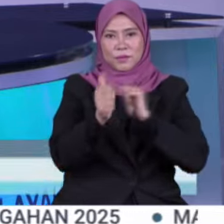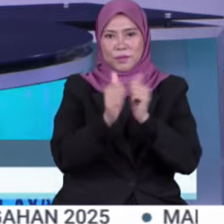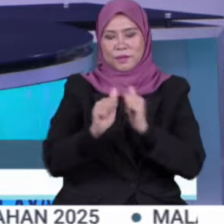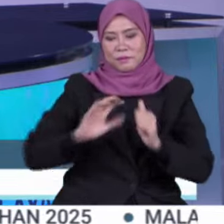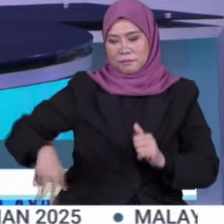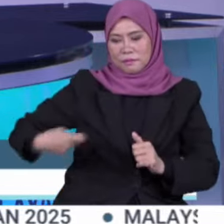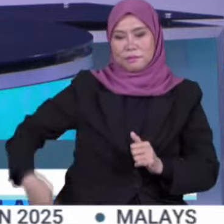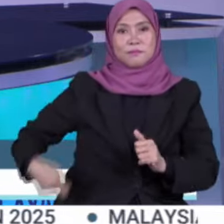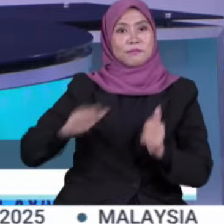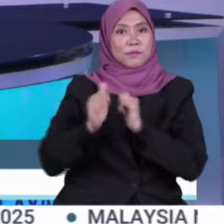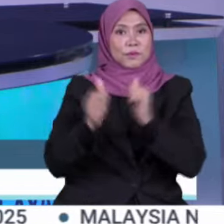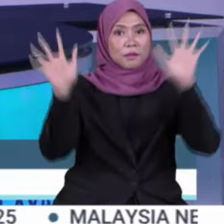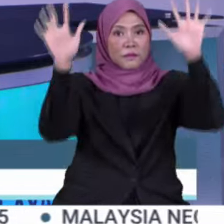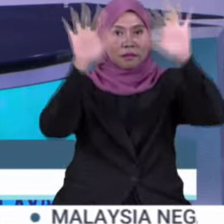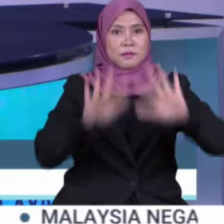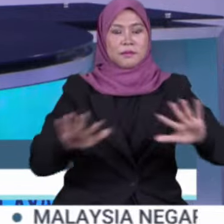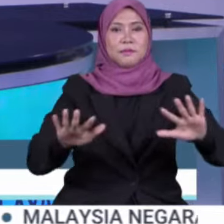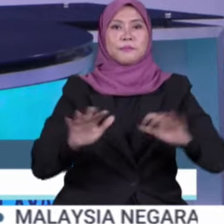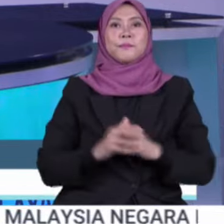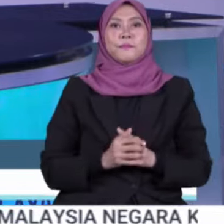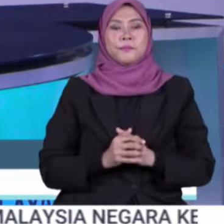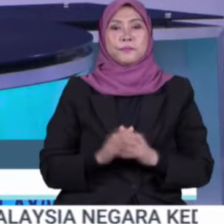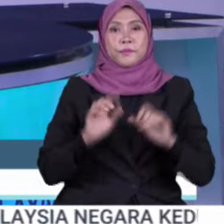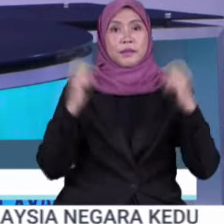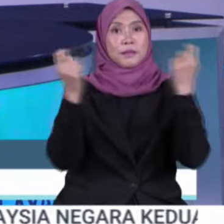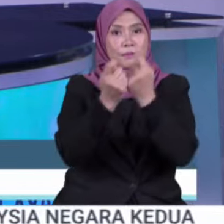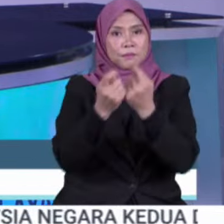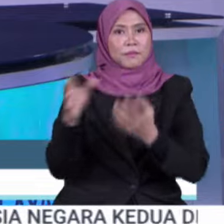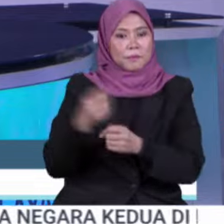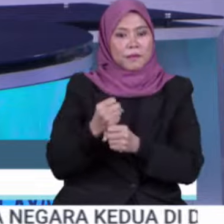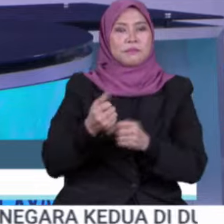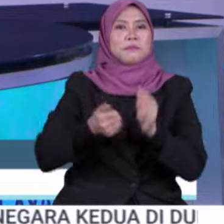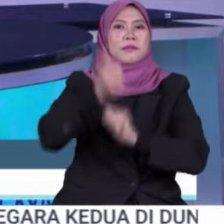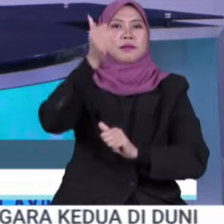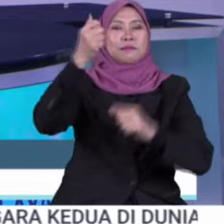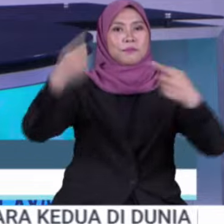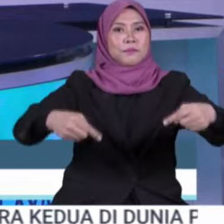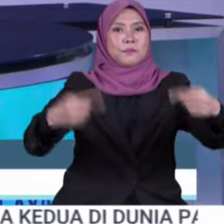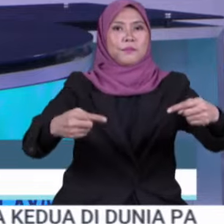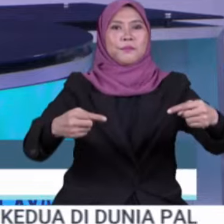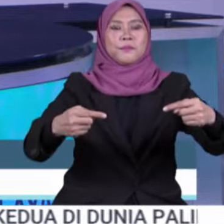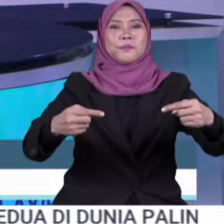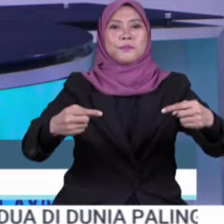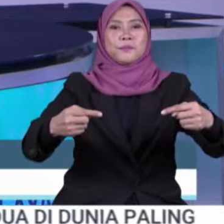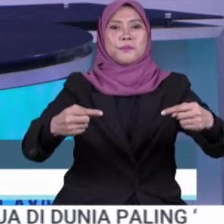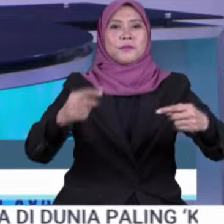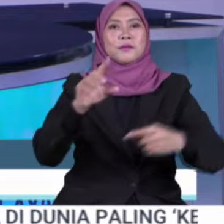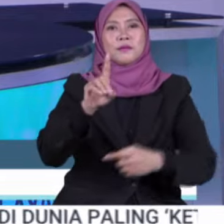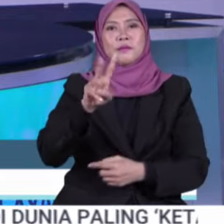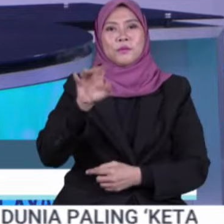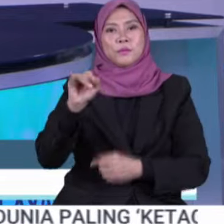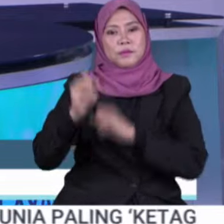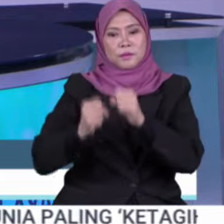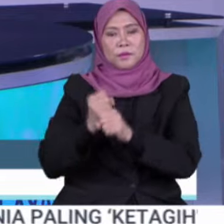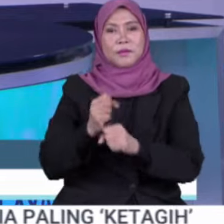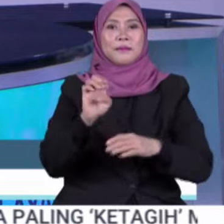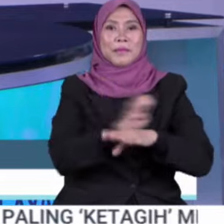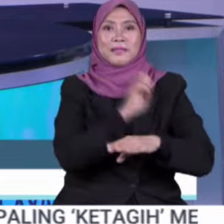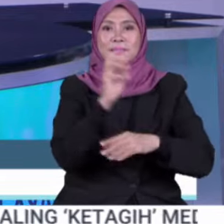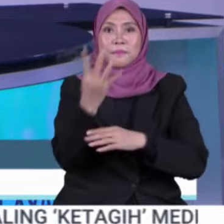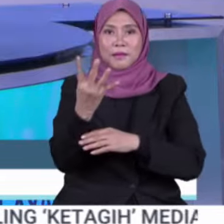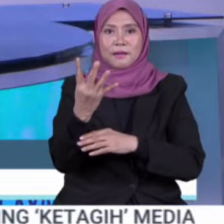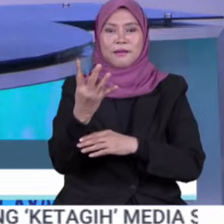Kemboja 2023. Ia selepas skuad negara memenangi semua acara yang dipertandingkan pada temasya Dui Tahunan itu. Emas keempat